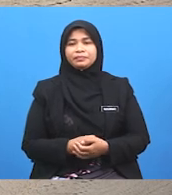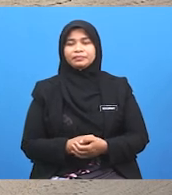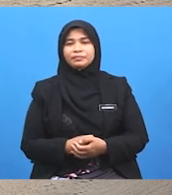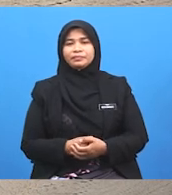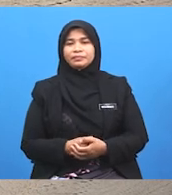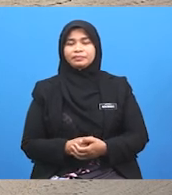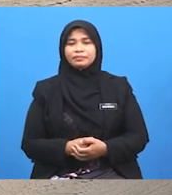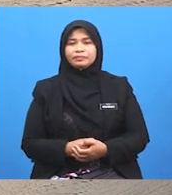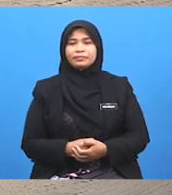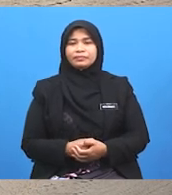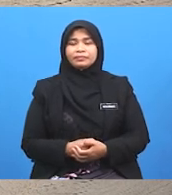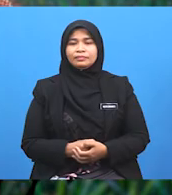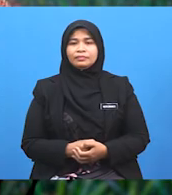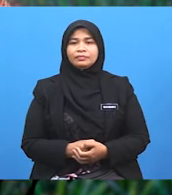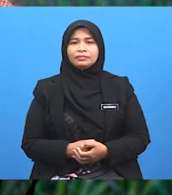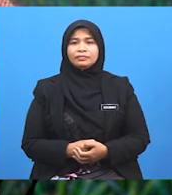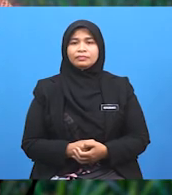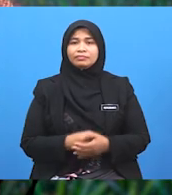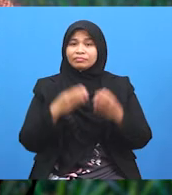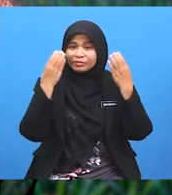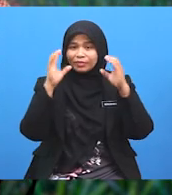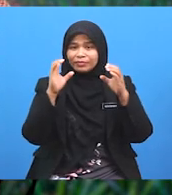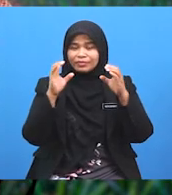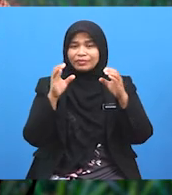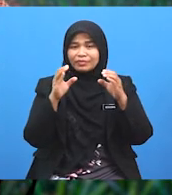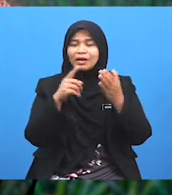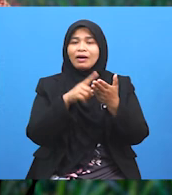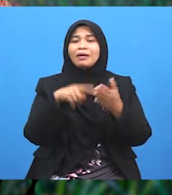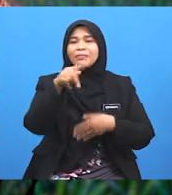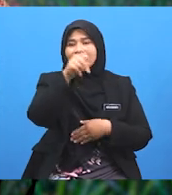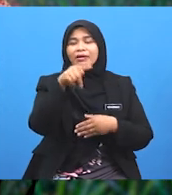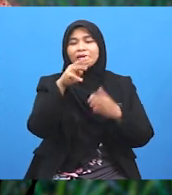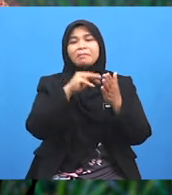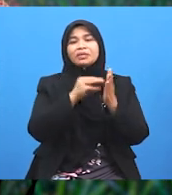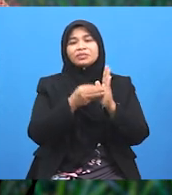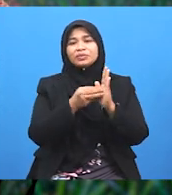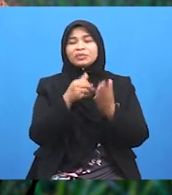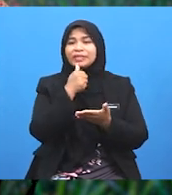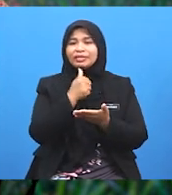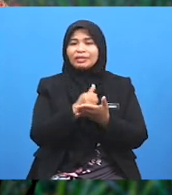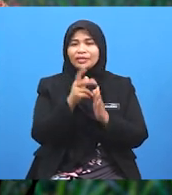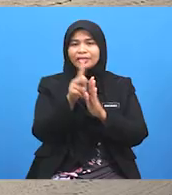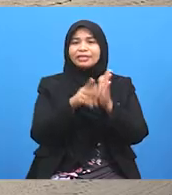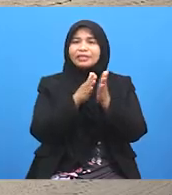blok kerajinan. Cikgu, apakah maksud nilai kerajinan?